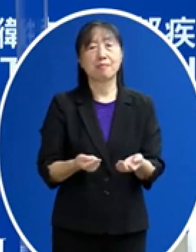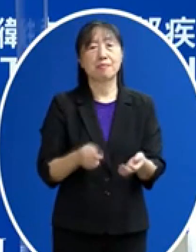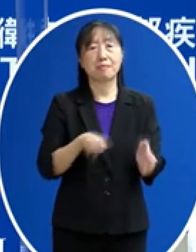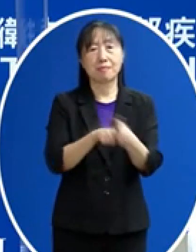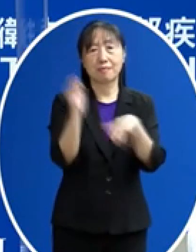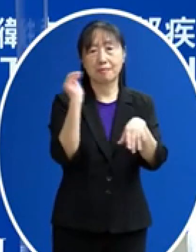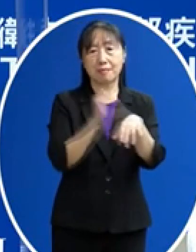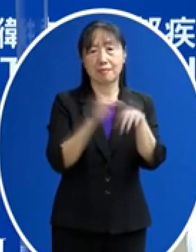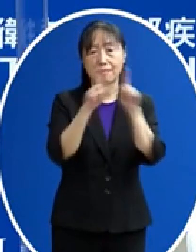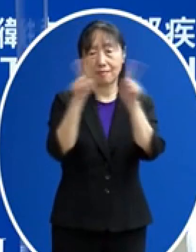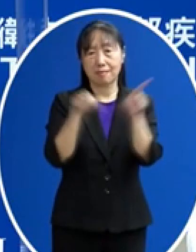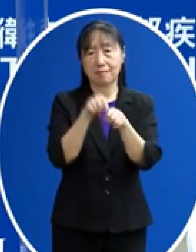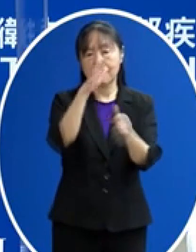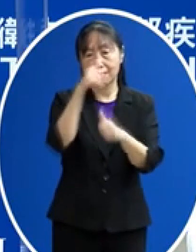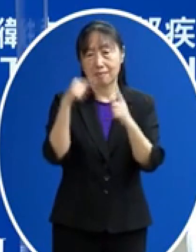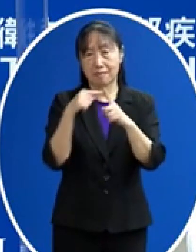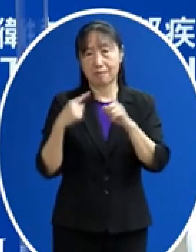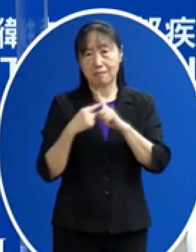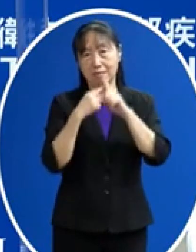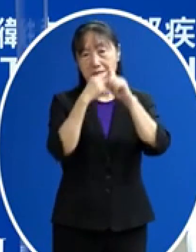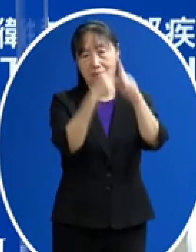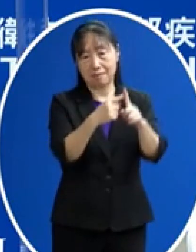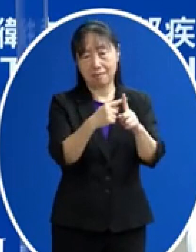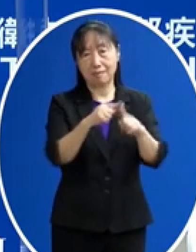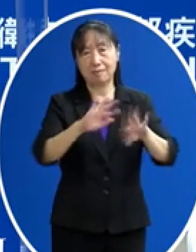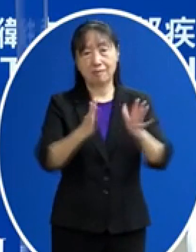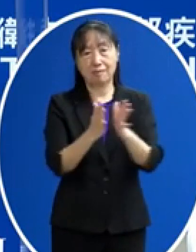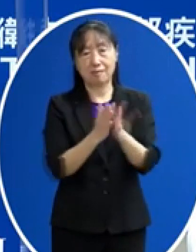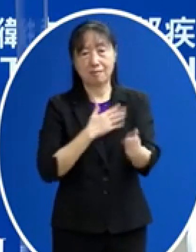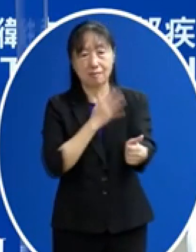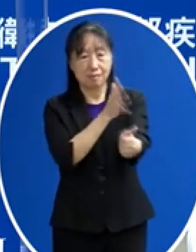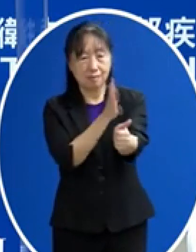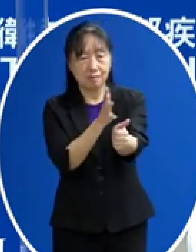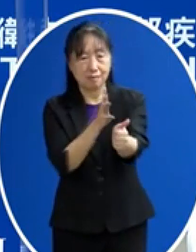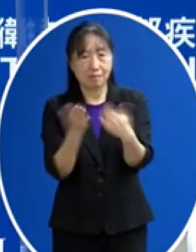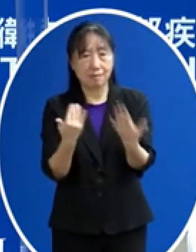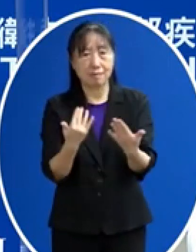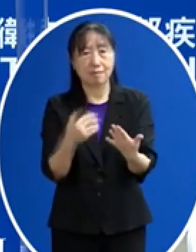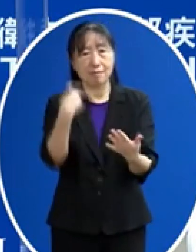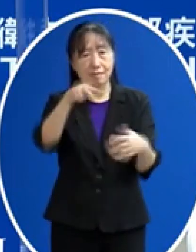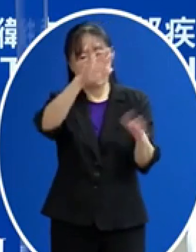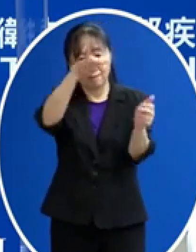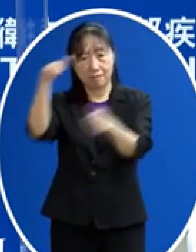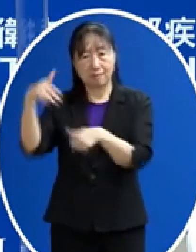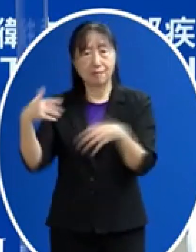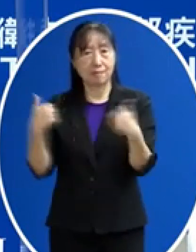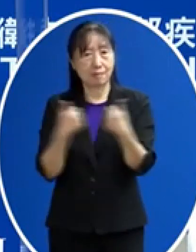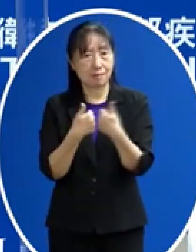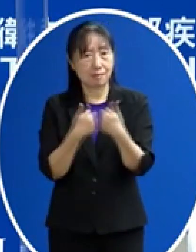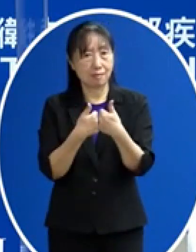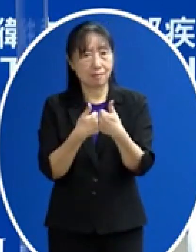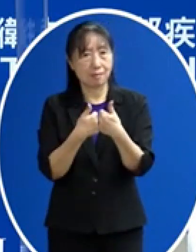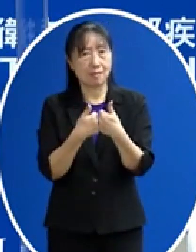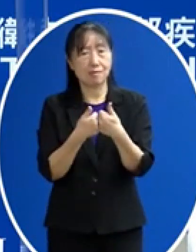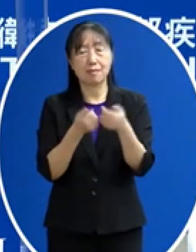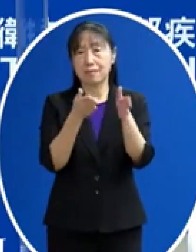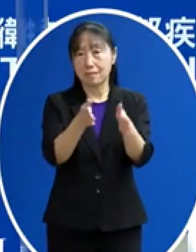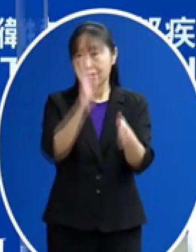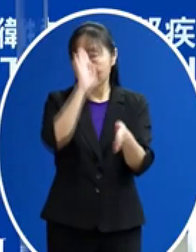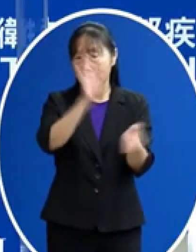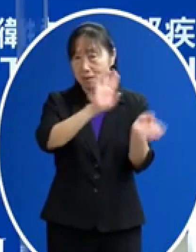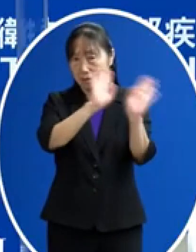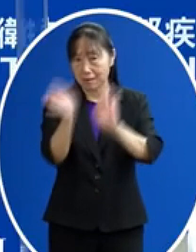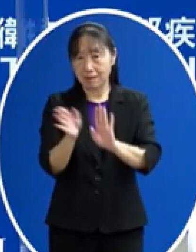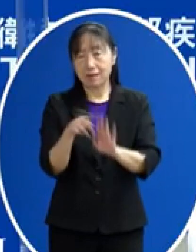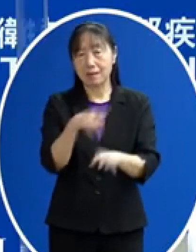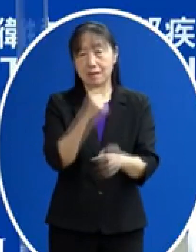召集人到场去了解里面的一个情况，并且召开会议。那针对及疫情及防